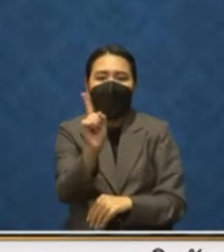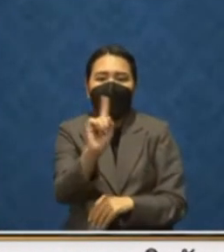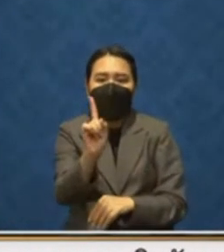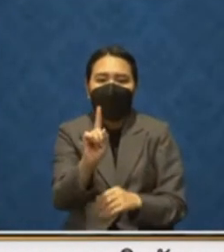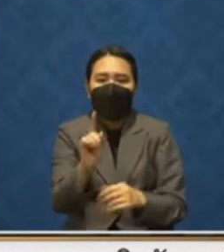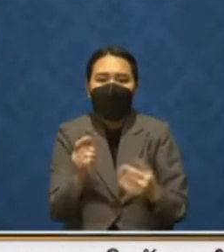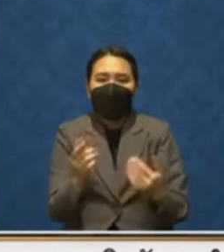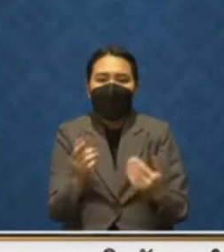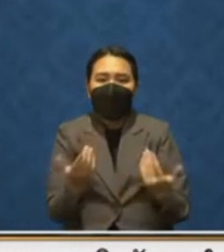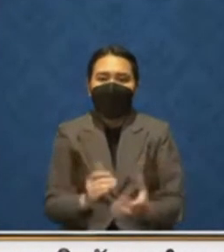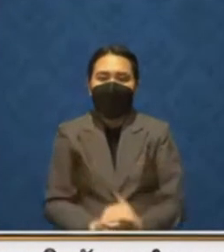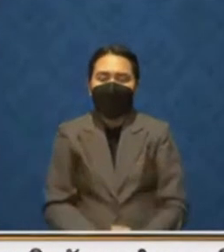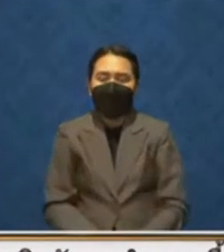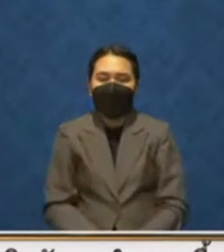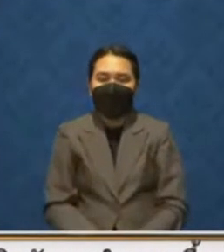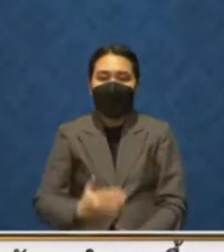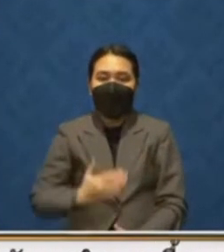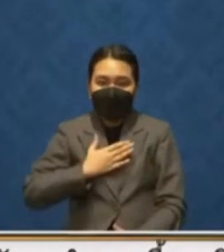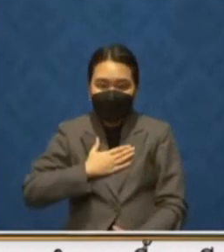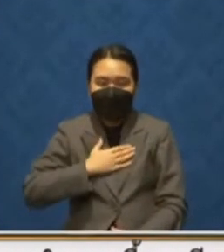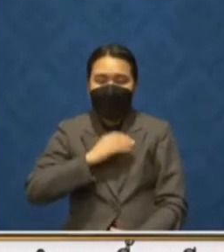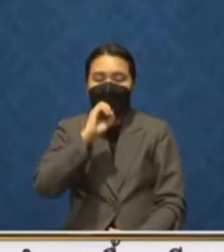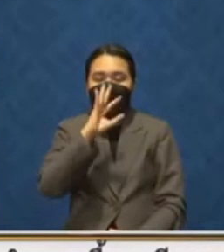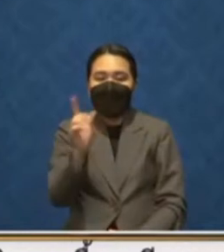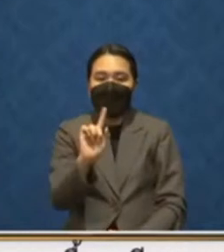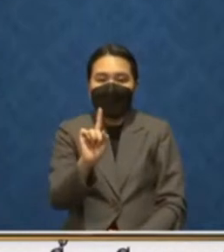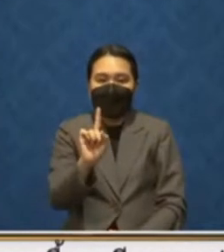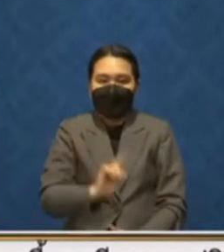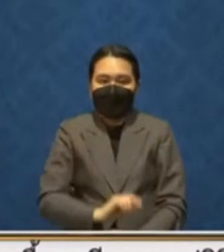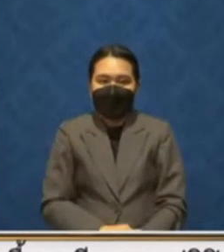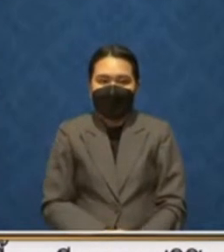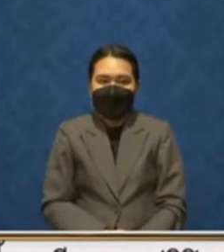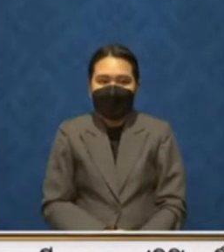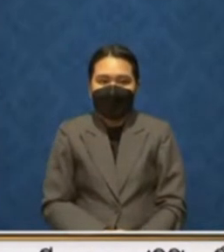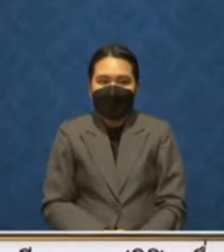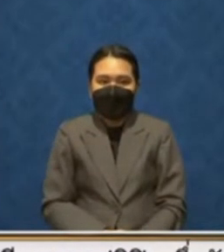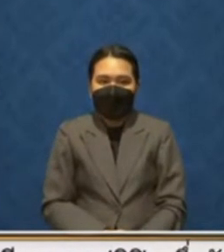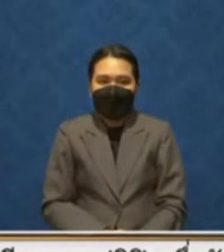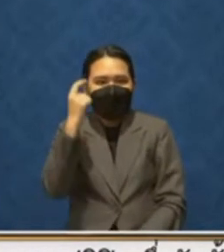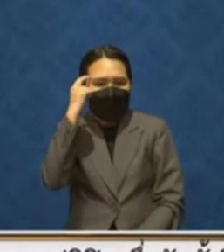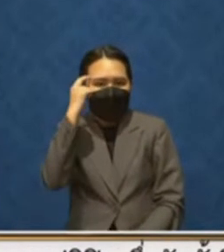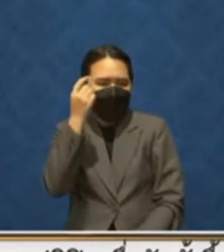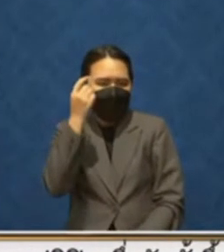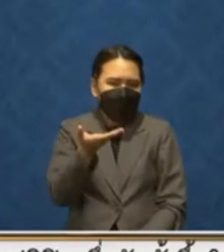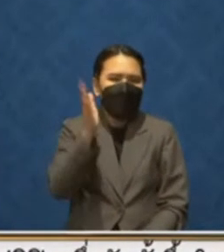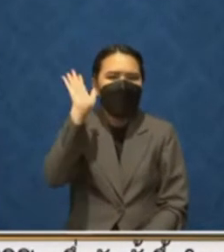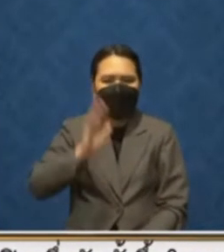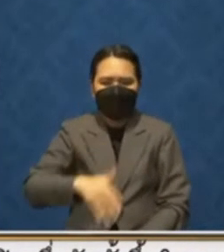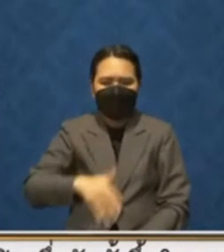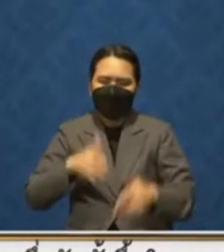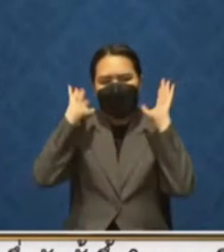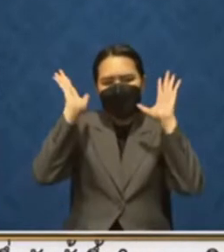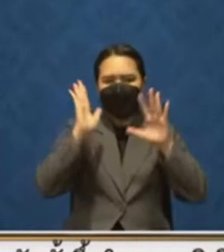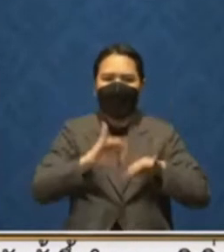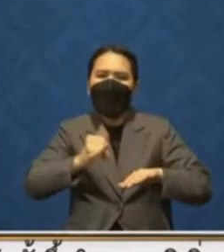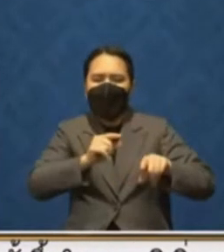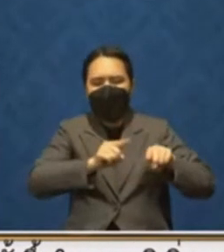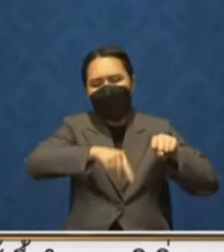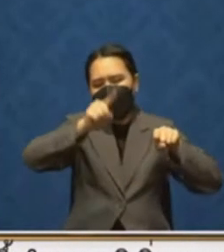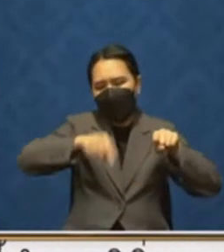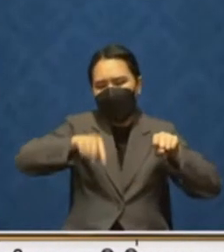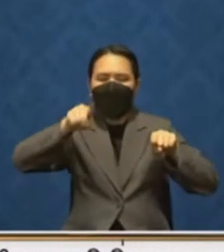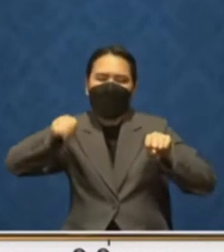ผมอยากจะบอกท่านอย่างนี้ครับว่าท่านอาจจะบอกว่าจิรายุค่าการตลาดมาสวิงรู้